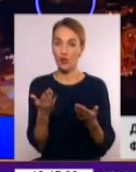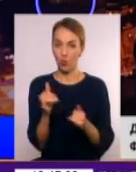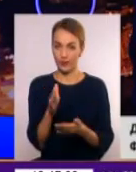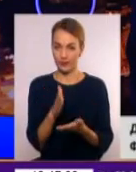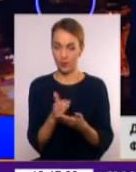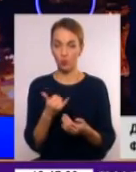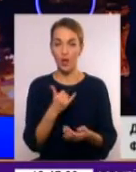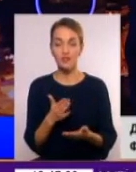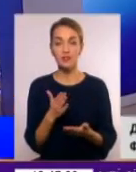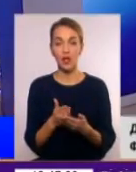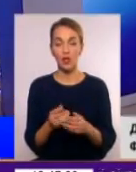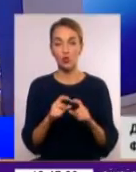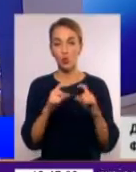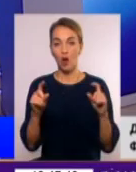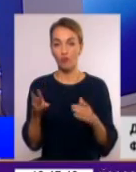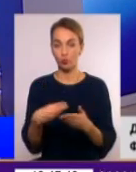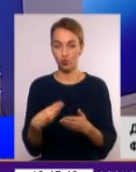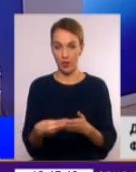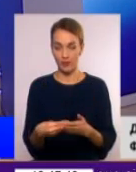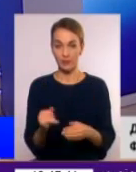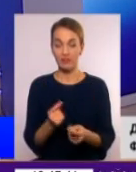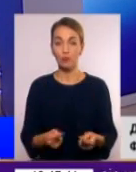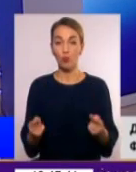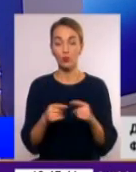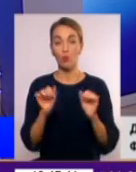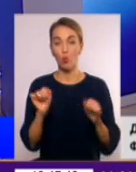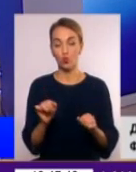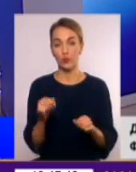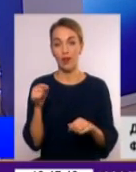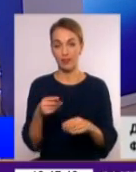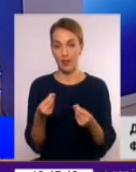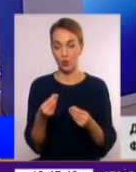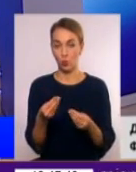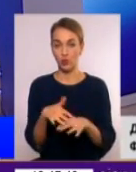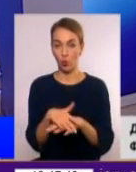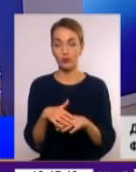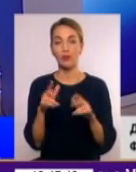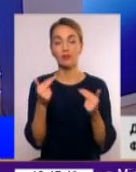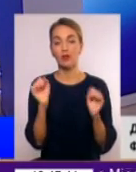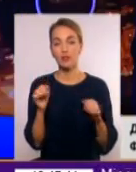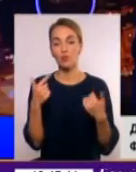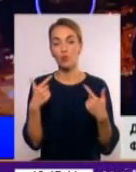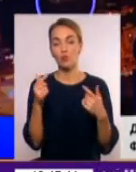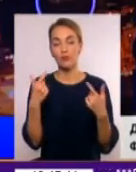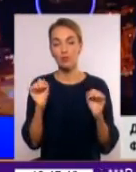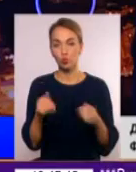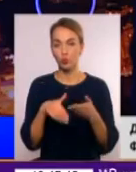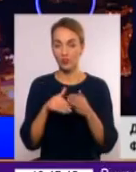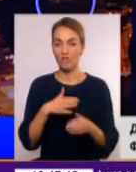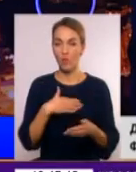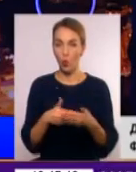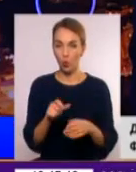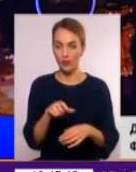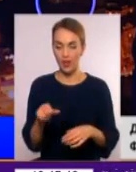що в нас є строка в бюджеті, і відповідно вони можуть на неї розраховувати. Десь можуть допомогти волонтери, десь можуть допомогти,